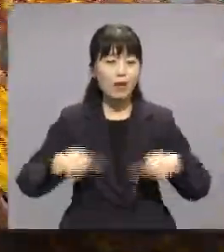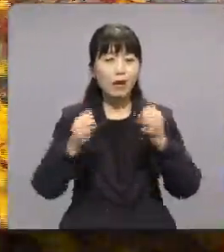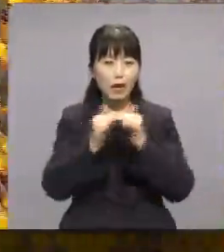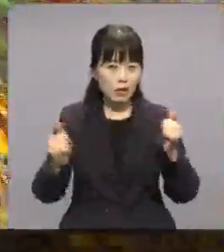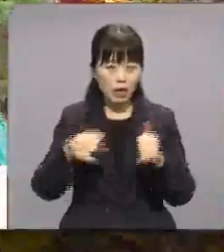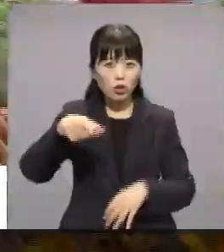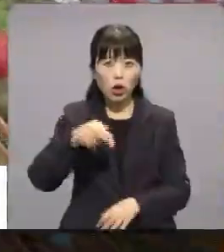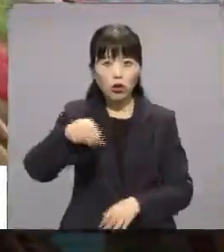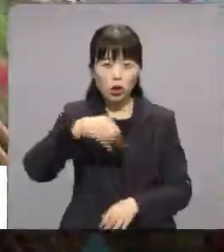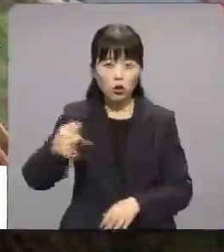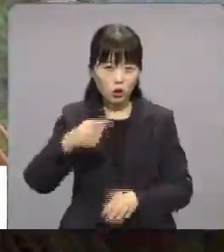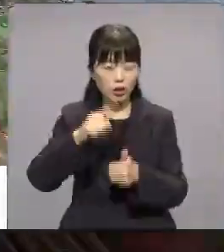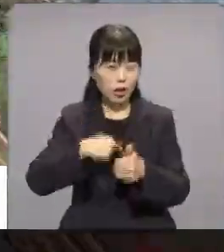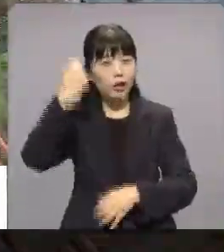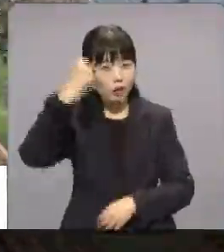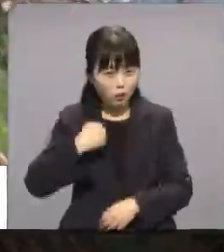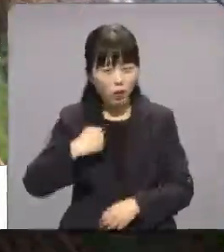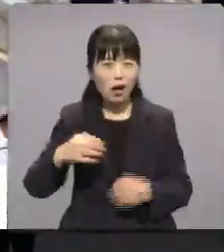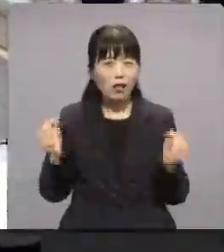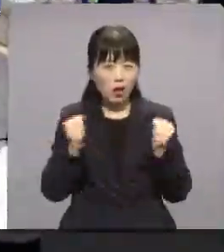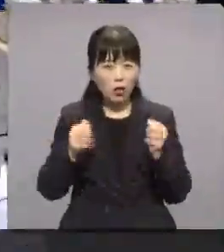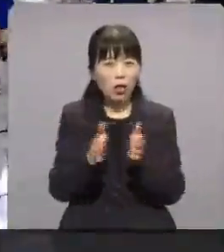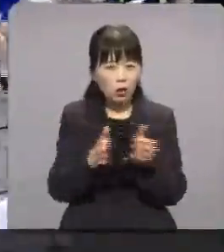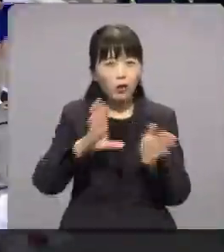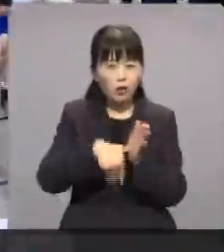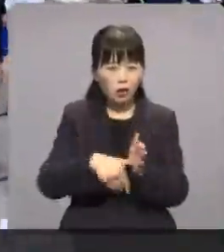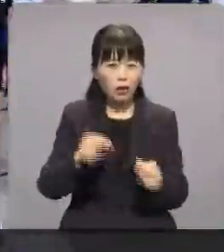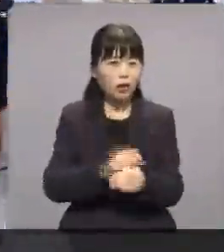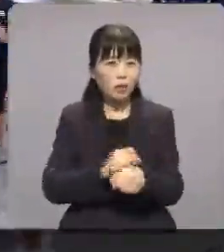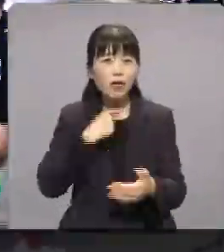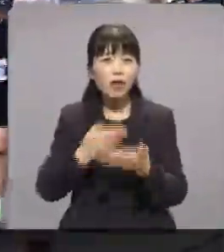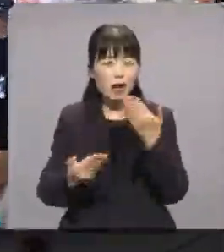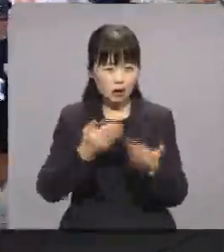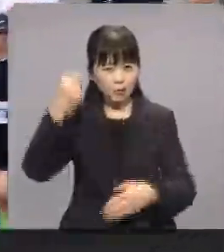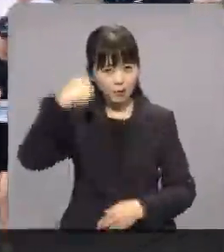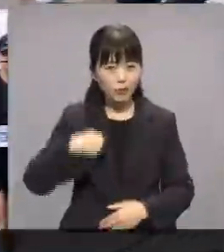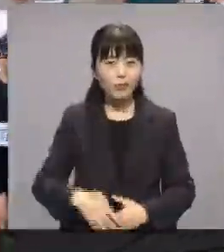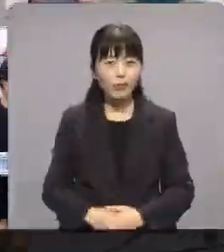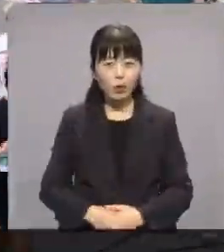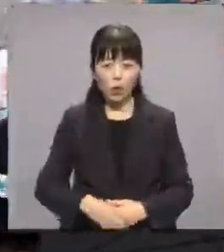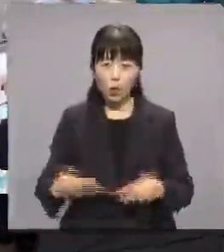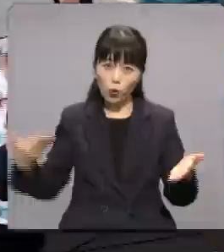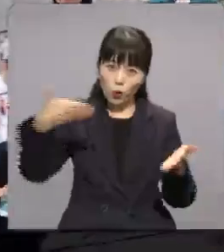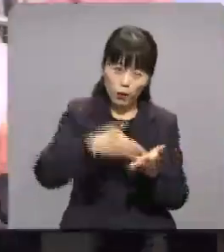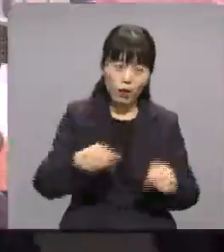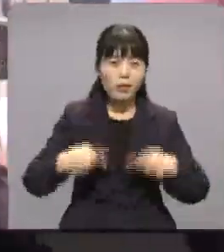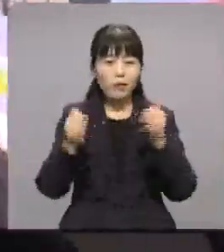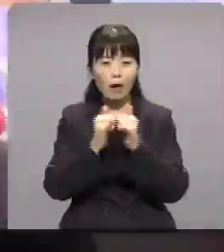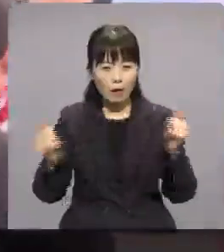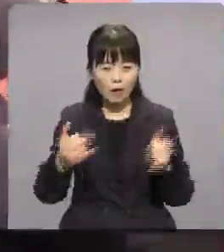참가자들은 정서진의 자연을 만끽하며 겨울의 초입에서 특별한 경험까지 즐겼는데요. 완주한